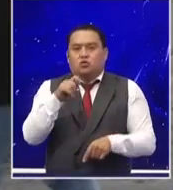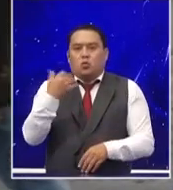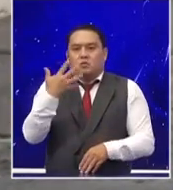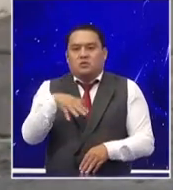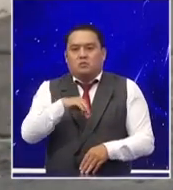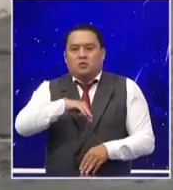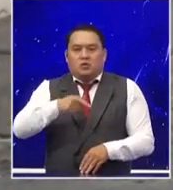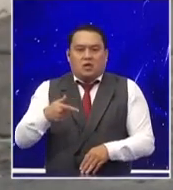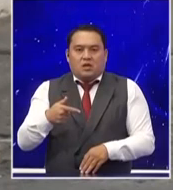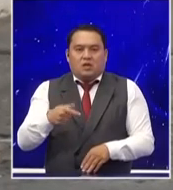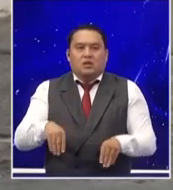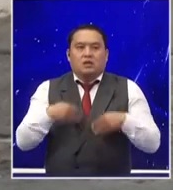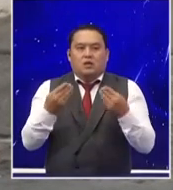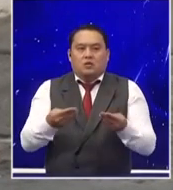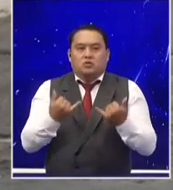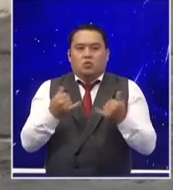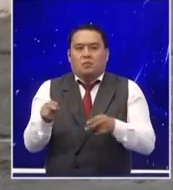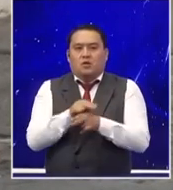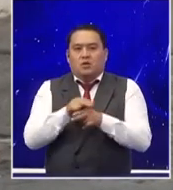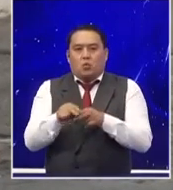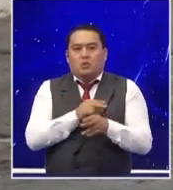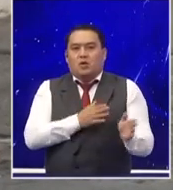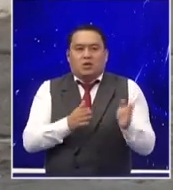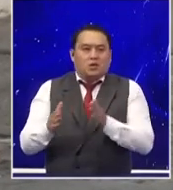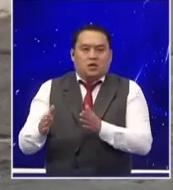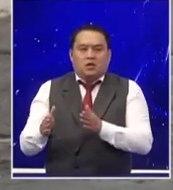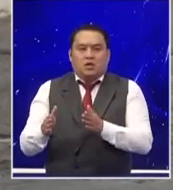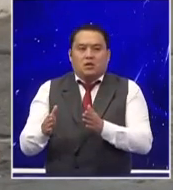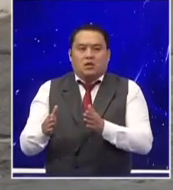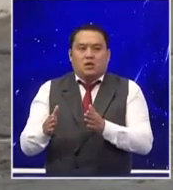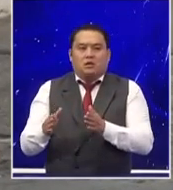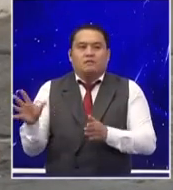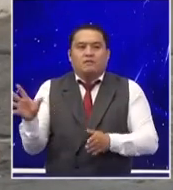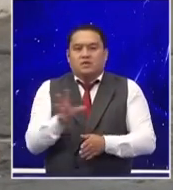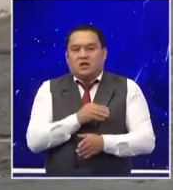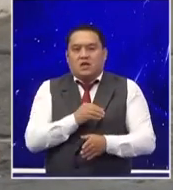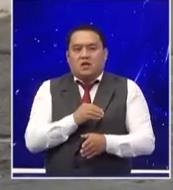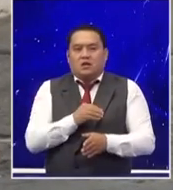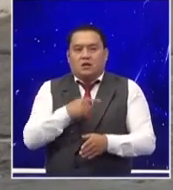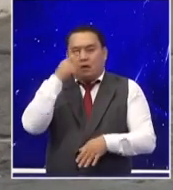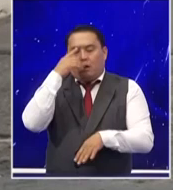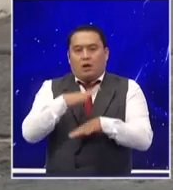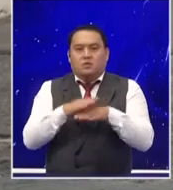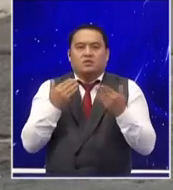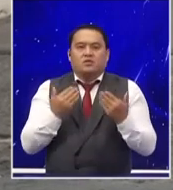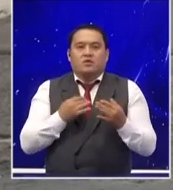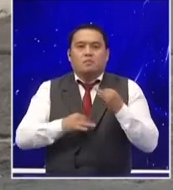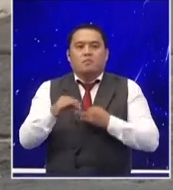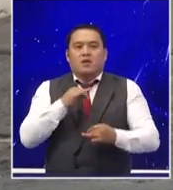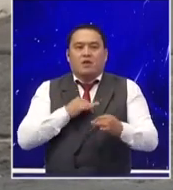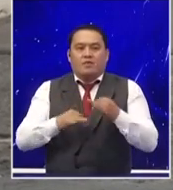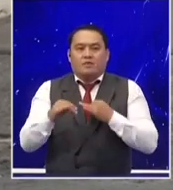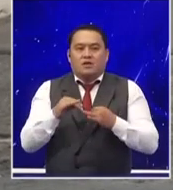миллионов дайте и они приведут все в порядок дайте как следует вот эти ну с акиматом мы сегодня проговорили